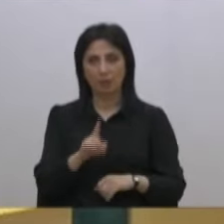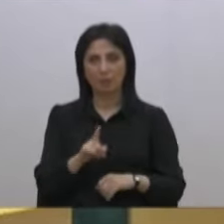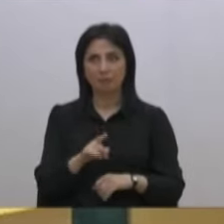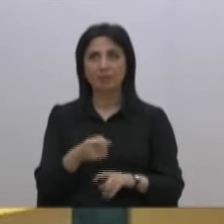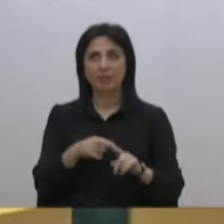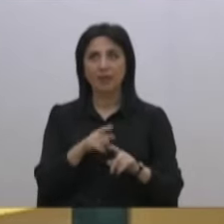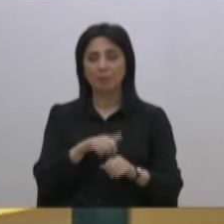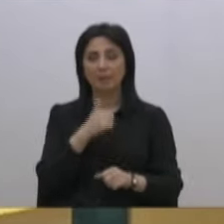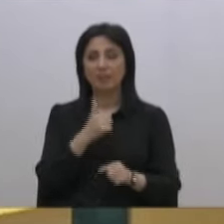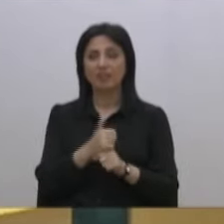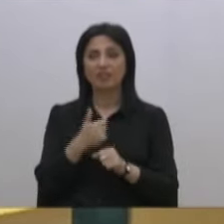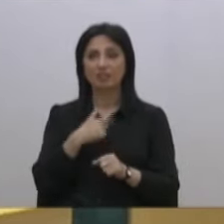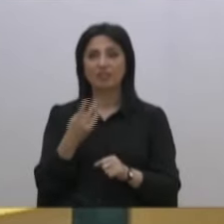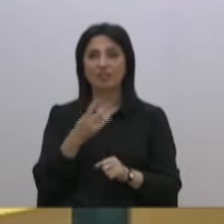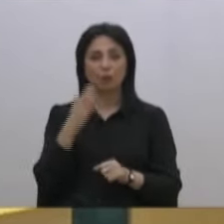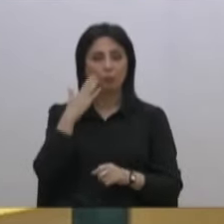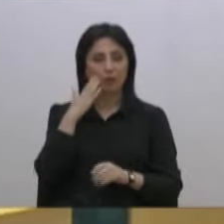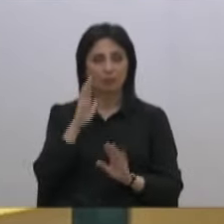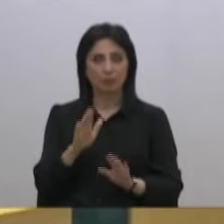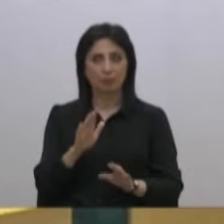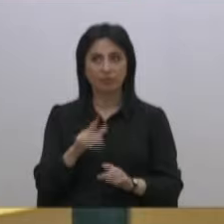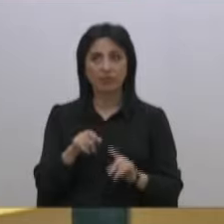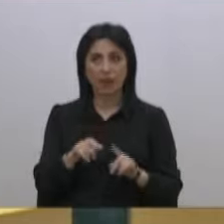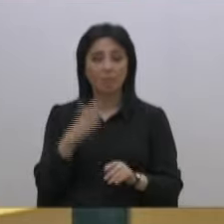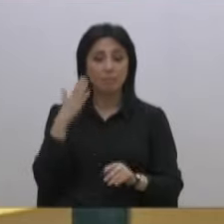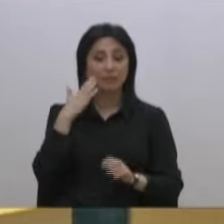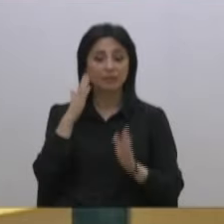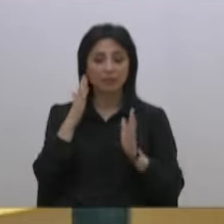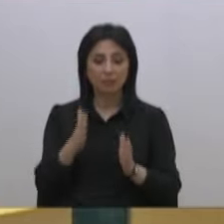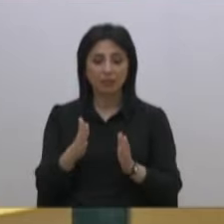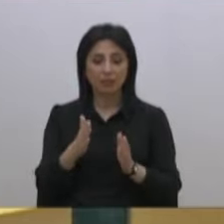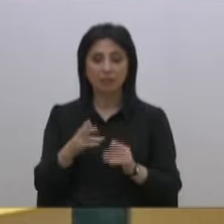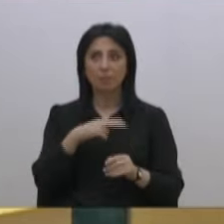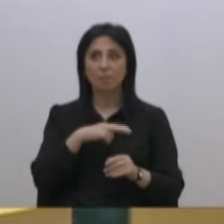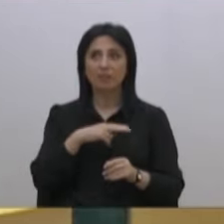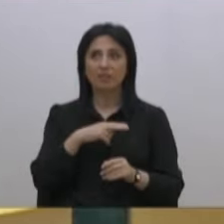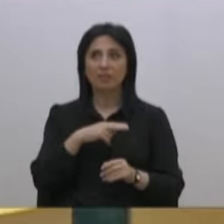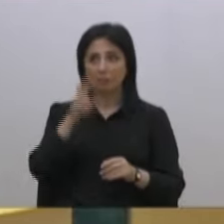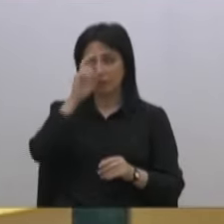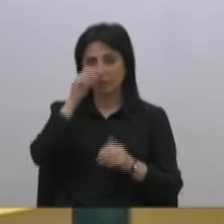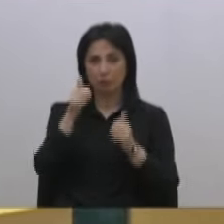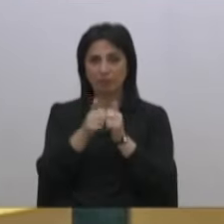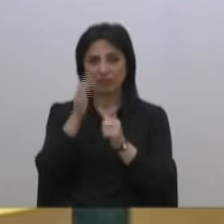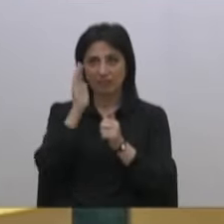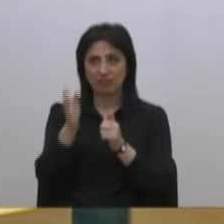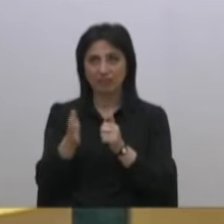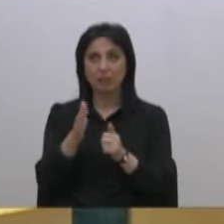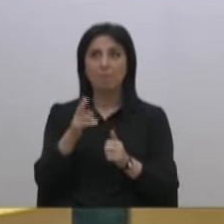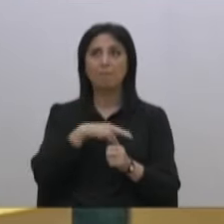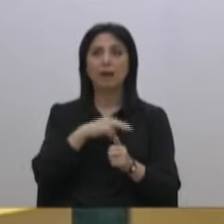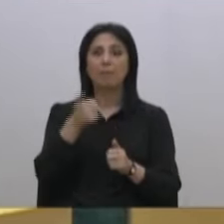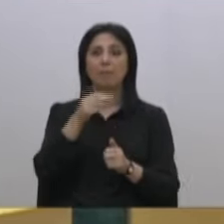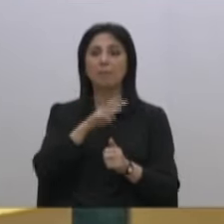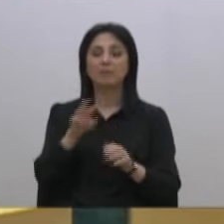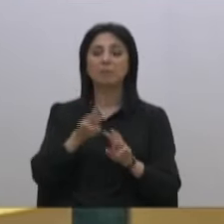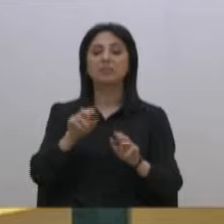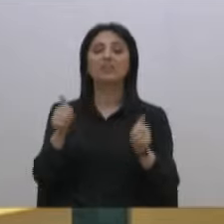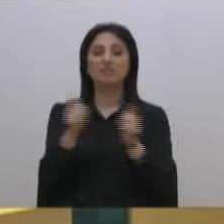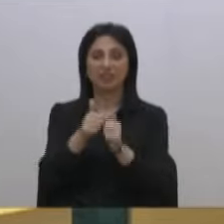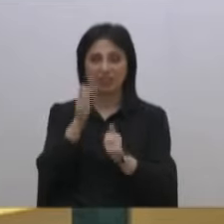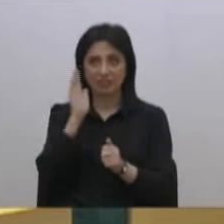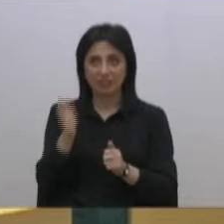და მთავარია ჩვენ ვიყოთ მართლები. ამ სიმართლეში პარლამენტი რა თქმა უნდა მთავრობის გვერდით იქნება. პარლამენტი პრემიერი და მინისტრების